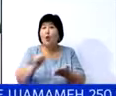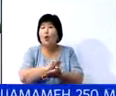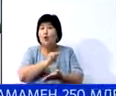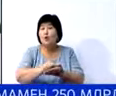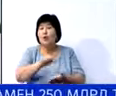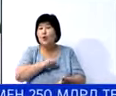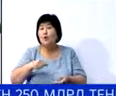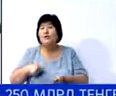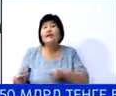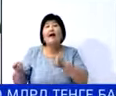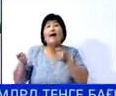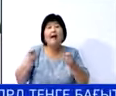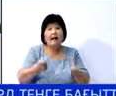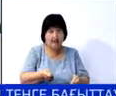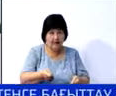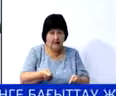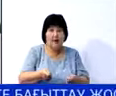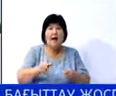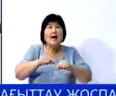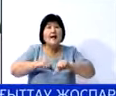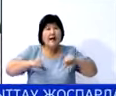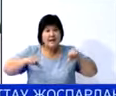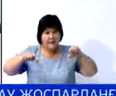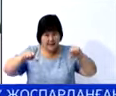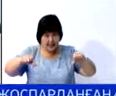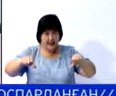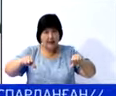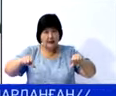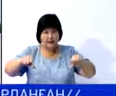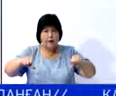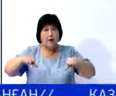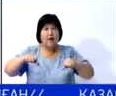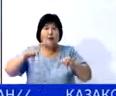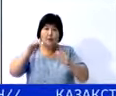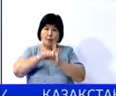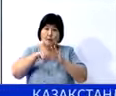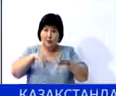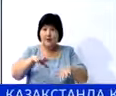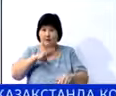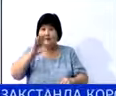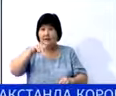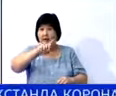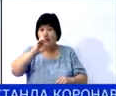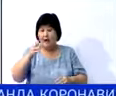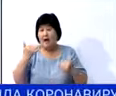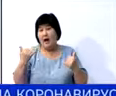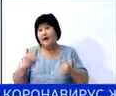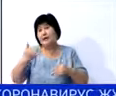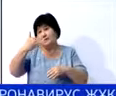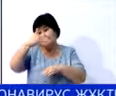құжаттарын өздері әкеліп комиссиядан өтетін. Бүгінгі таңда сырттай